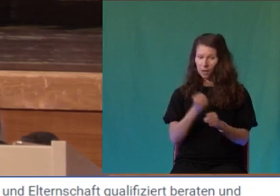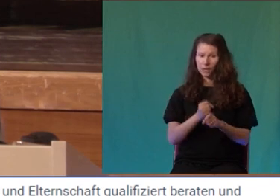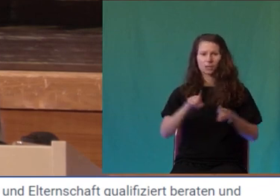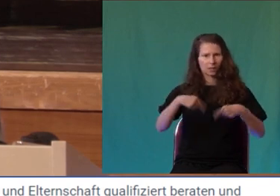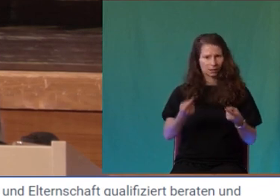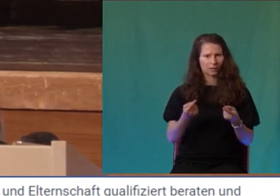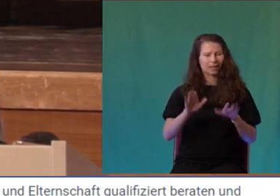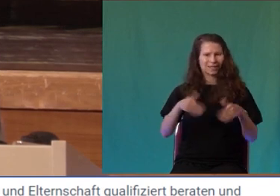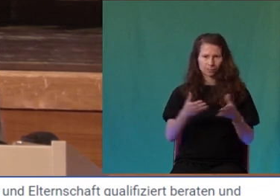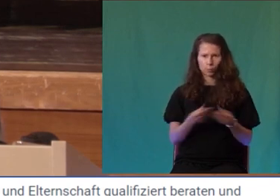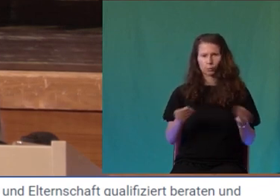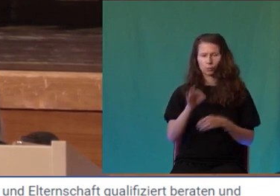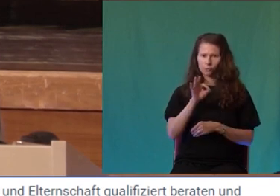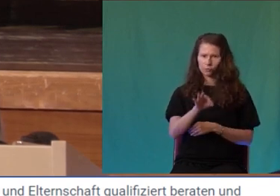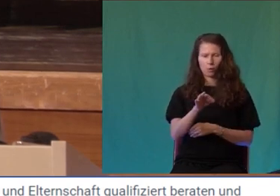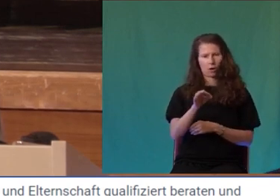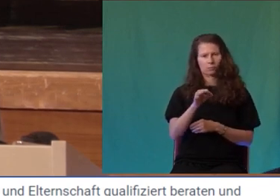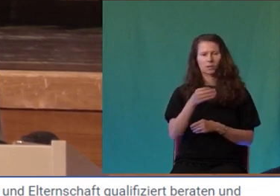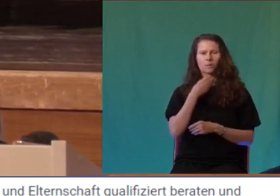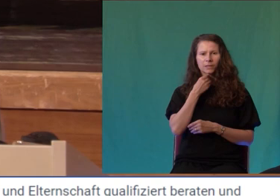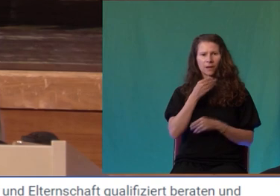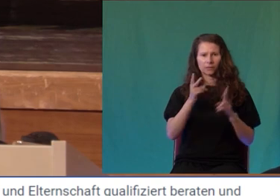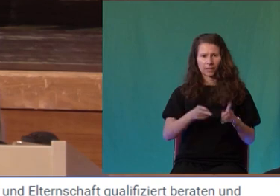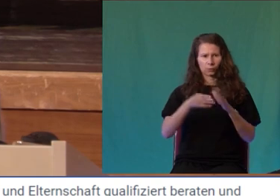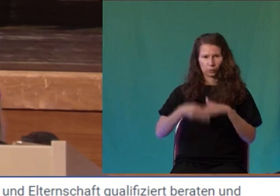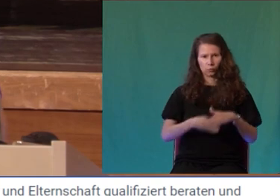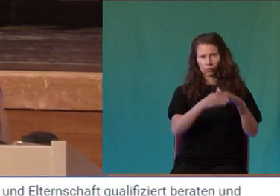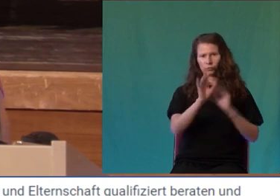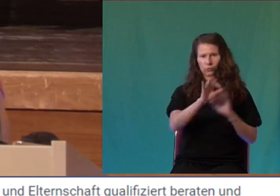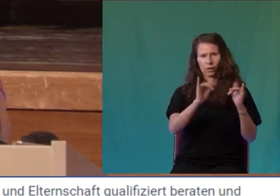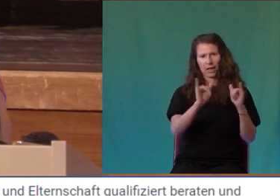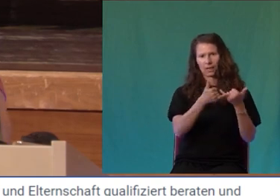bedarfsgerechten Unterstützung von Eltern mit Behinderung und ihre Kinder finden